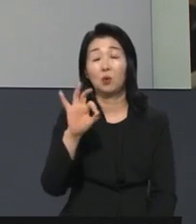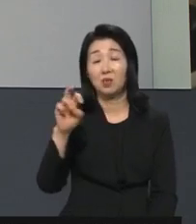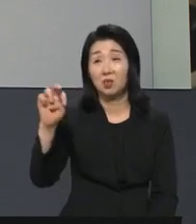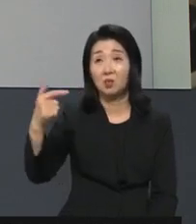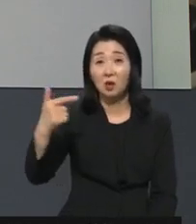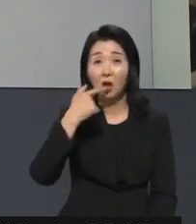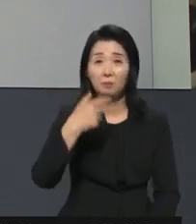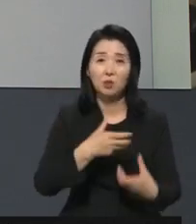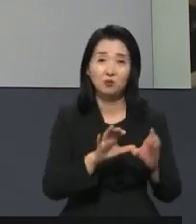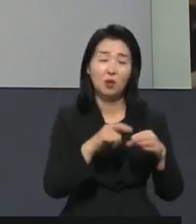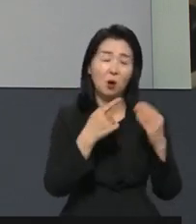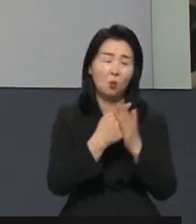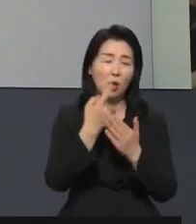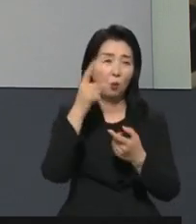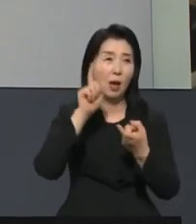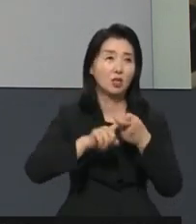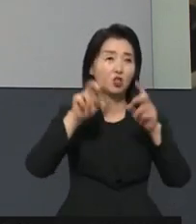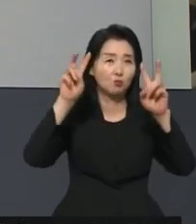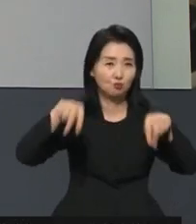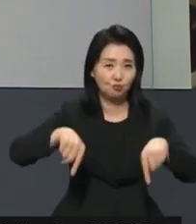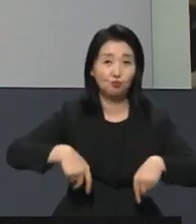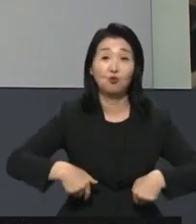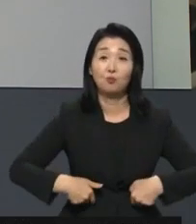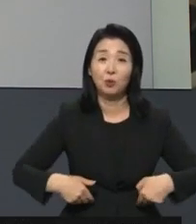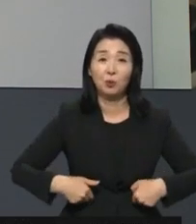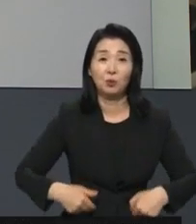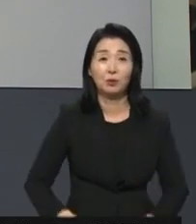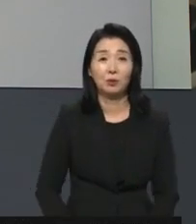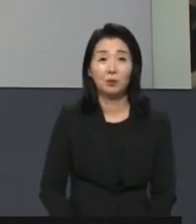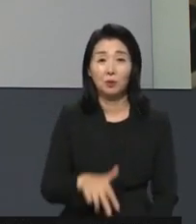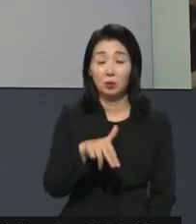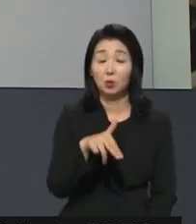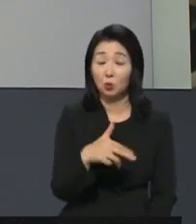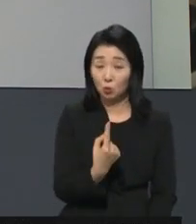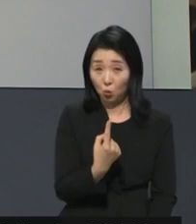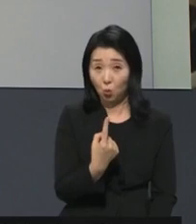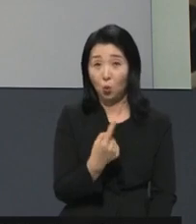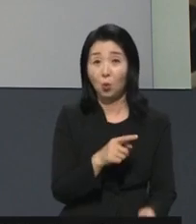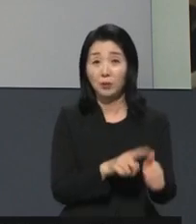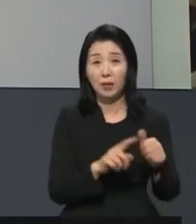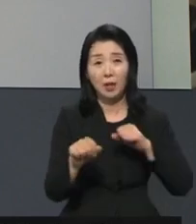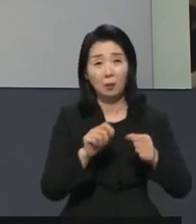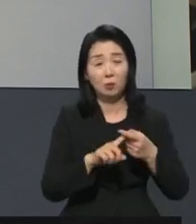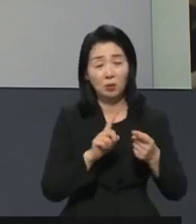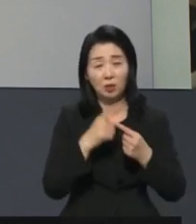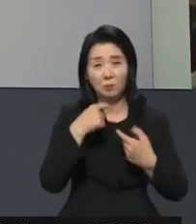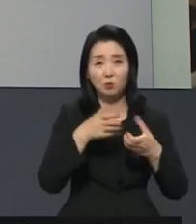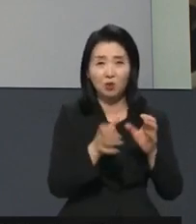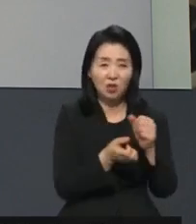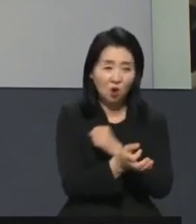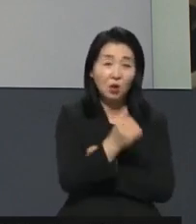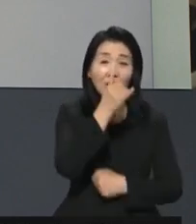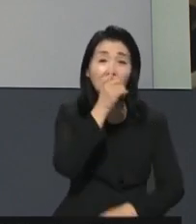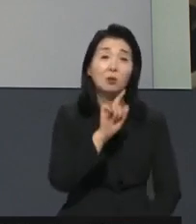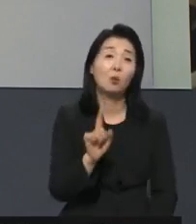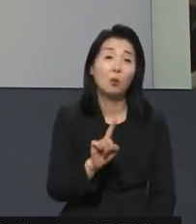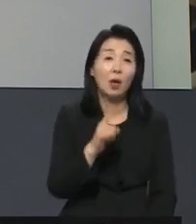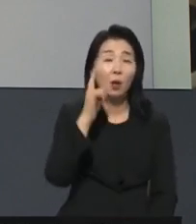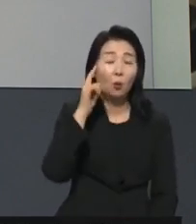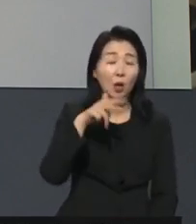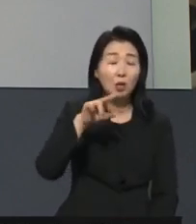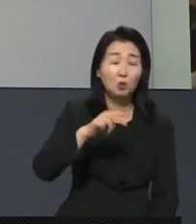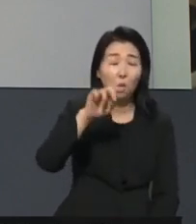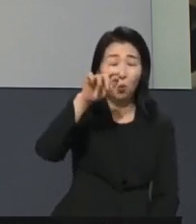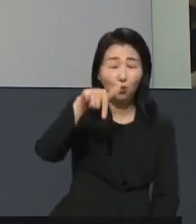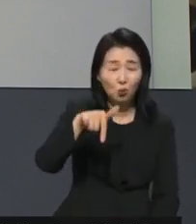민주당 철저히 무관심해야 한다라고 했고요. 조 전 장관의 행보에 민주당이 이렇게 영향을 받는 거 조국의 강을